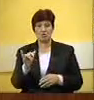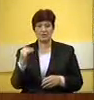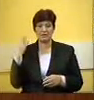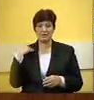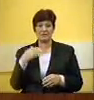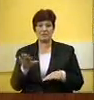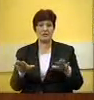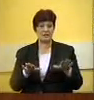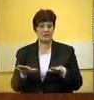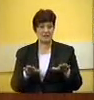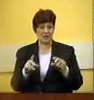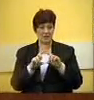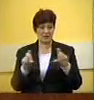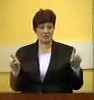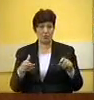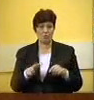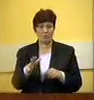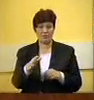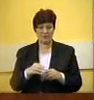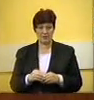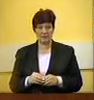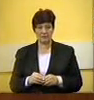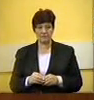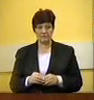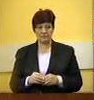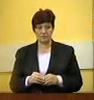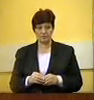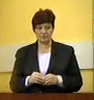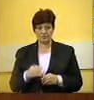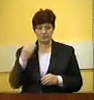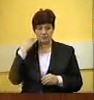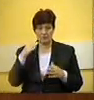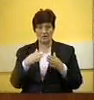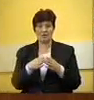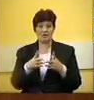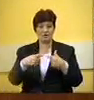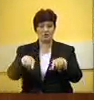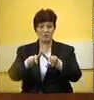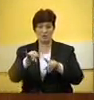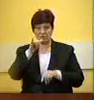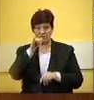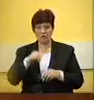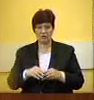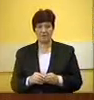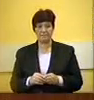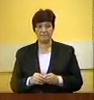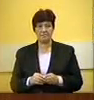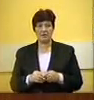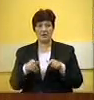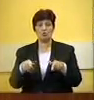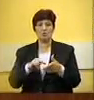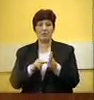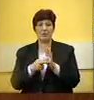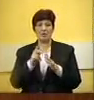tu jeste teret na ministarstvu poljoprivrede, konkretni direkciju za vode. I tu